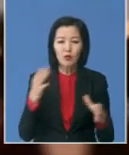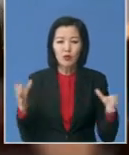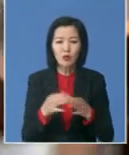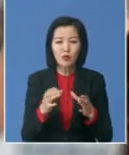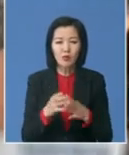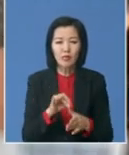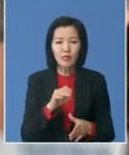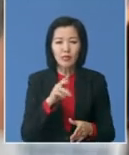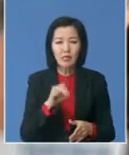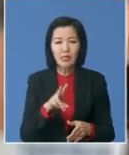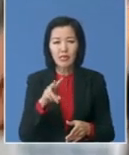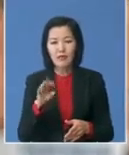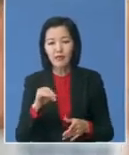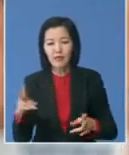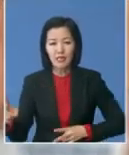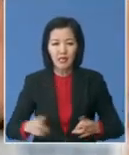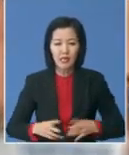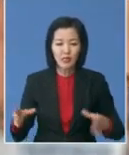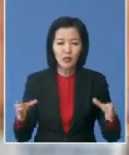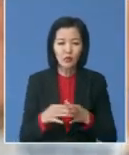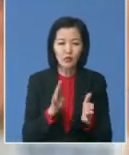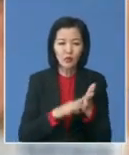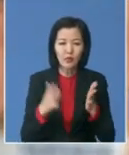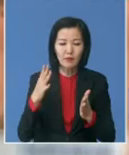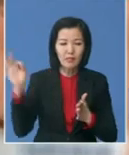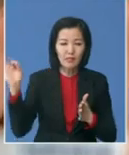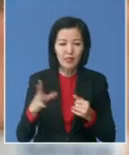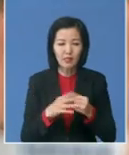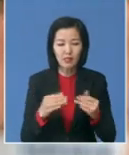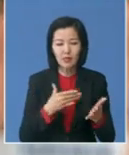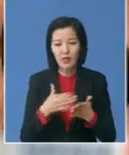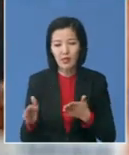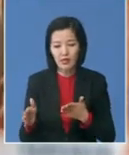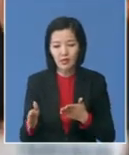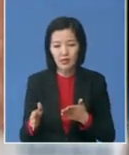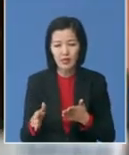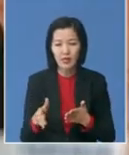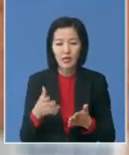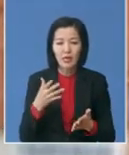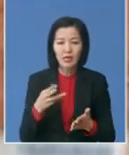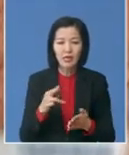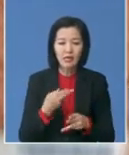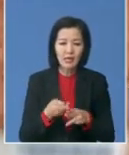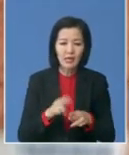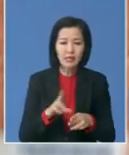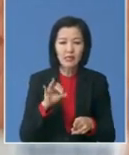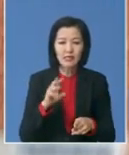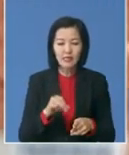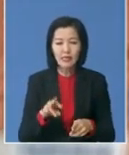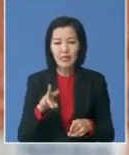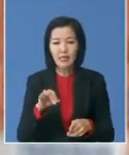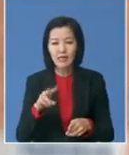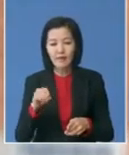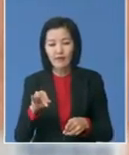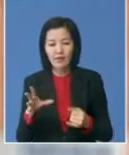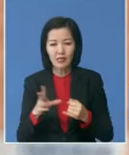Ирак пен Левант лаңкестік тобы өзі иеленген 95% жер аумағынан айырылған. Яғни олар Сирия мен Ирак аумағындағы жерлер.